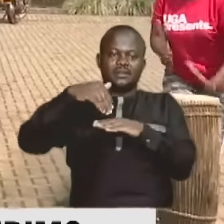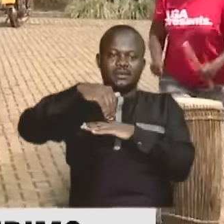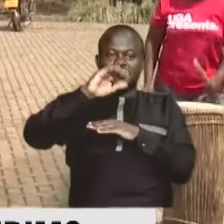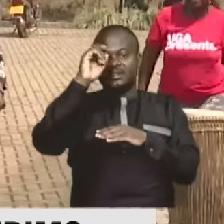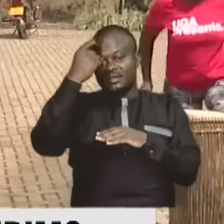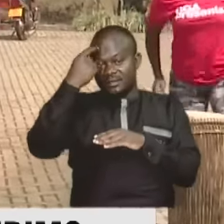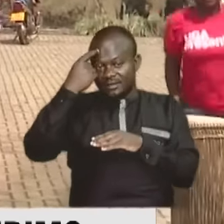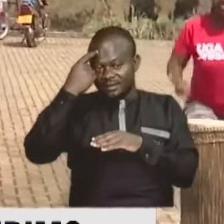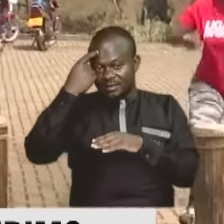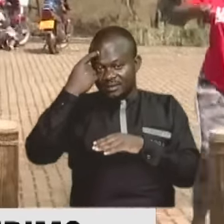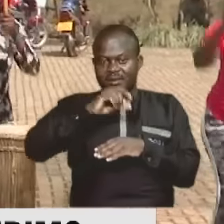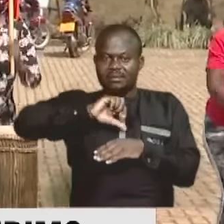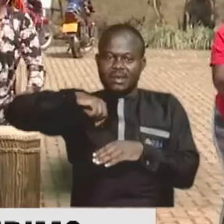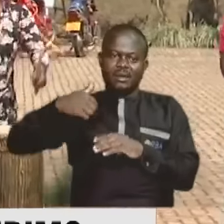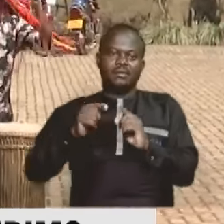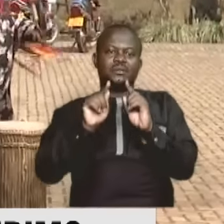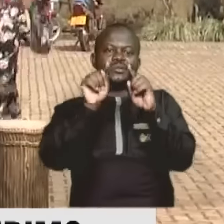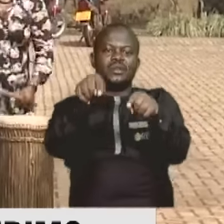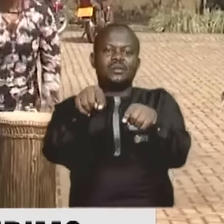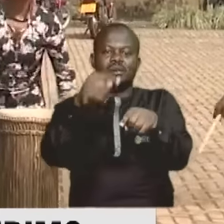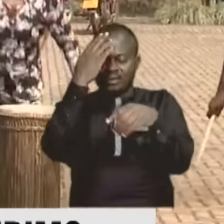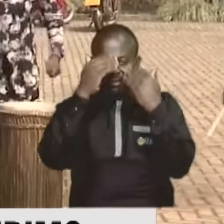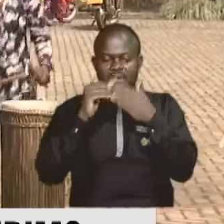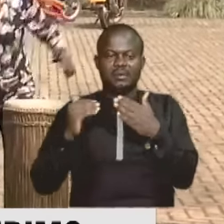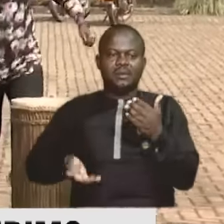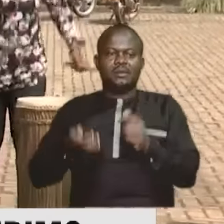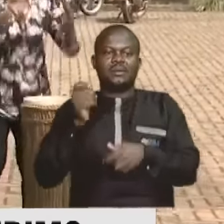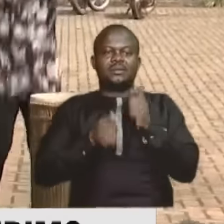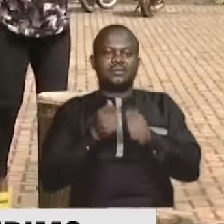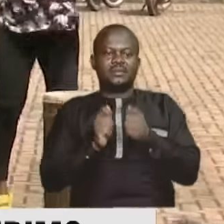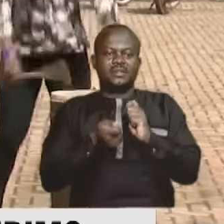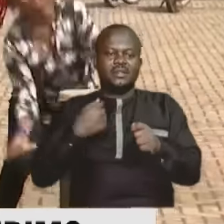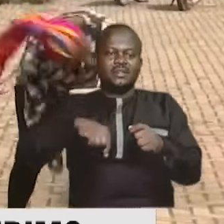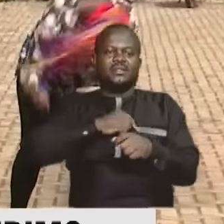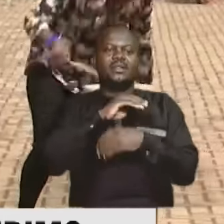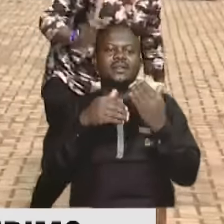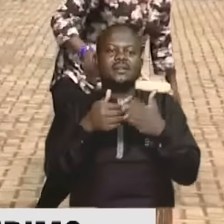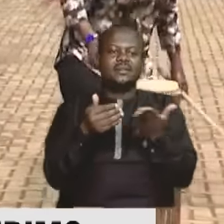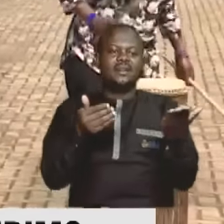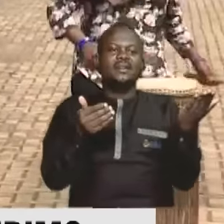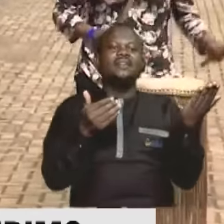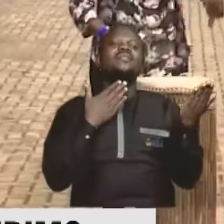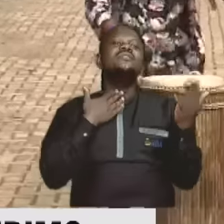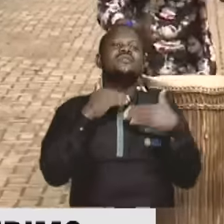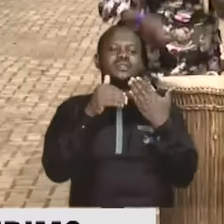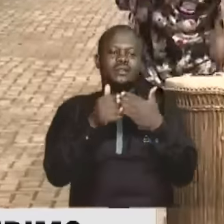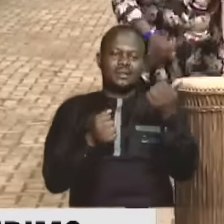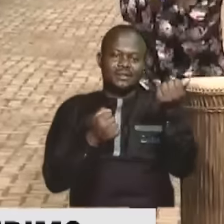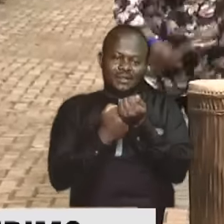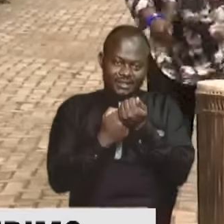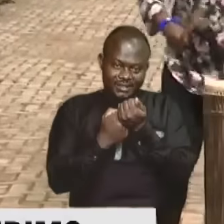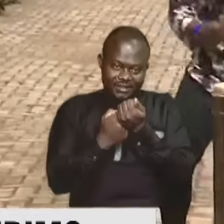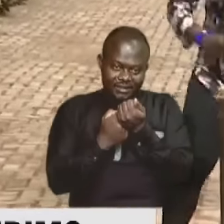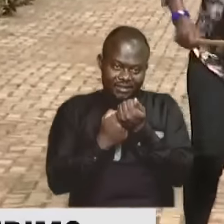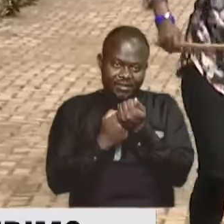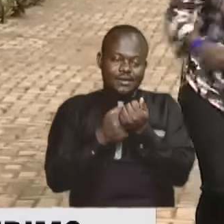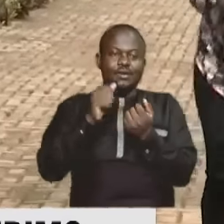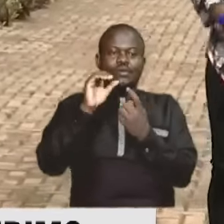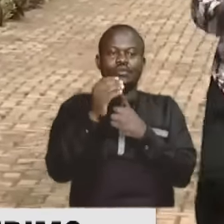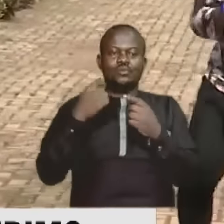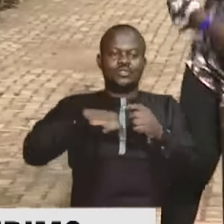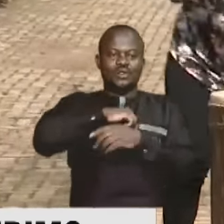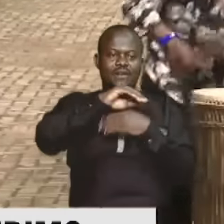leta bakanga ko tujyayo ngo kubera turi abagore bavuza ingoma tuba twifuza yuko leta yadushyigikira uyu muco wacu wo kuvuza